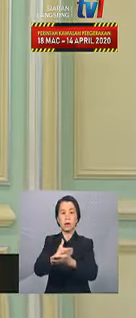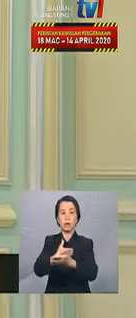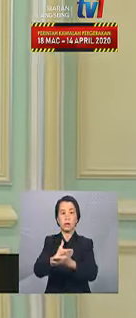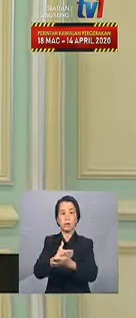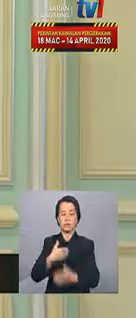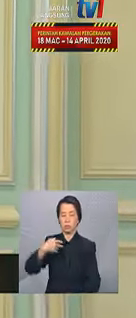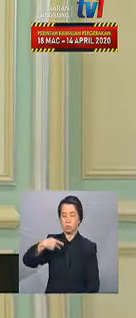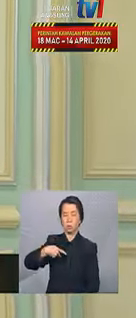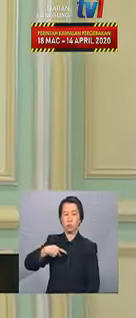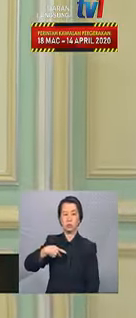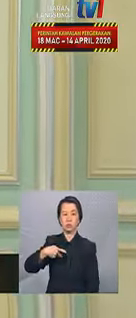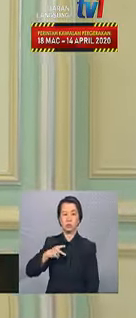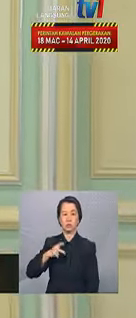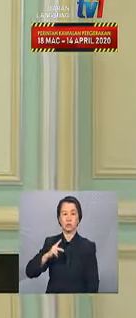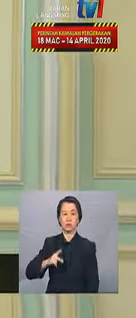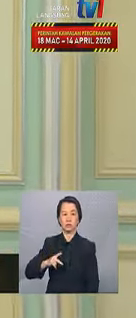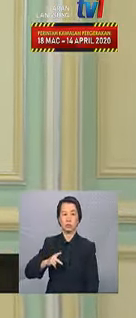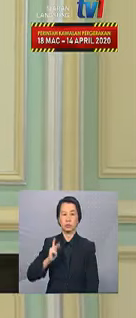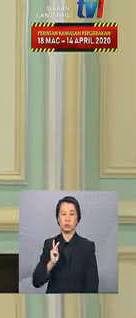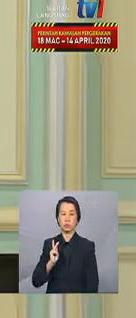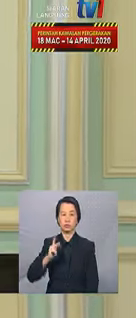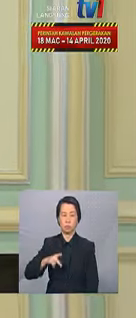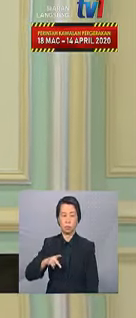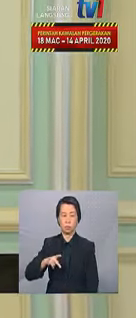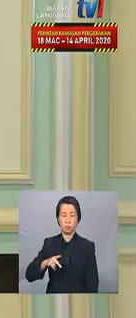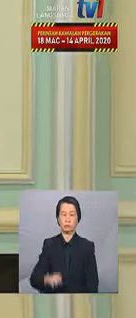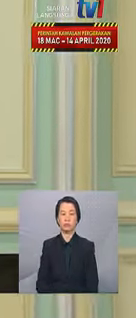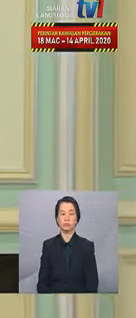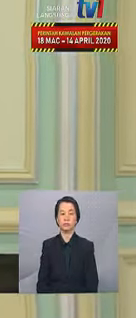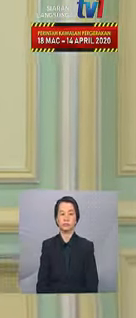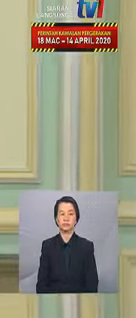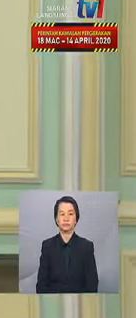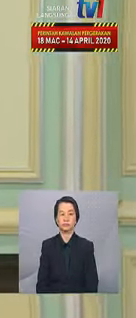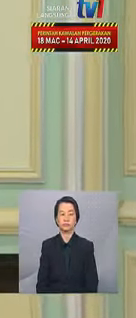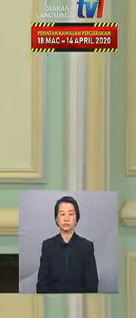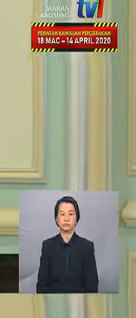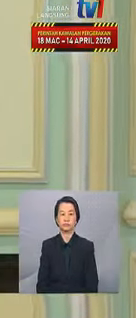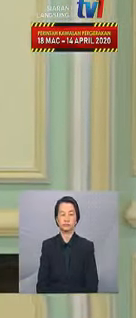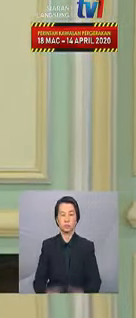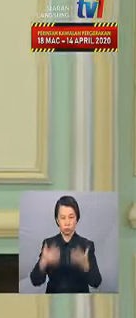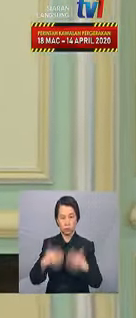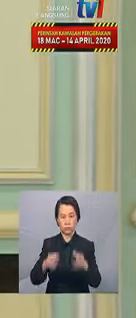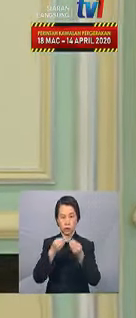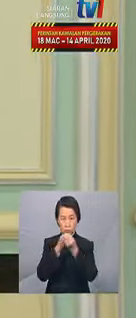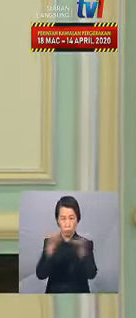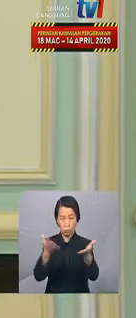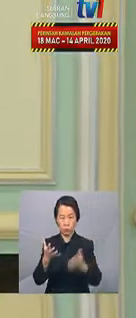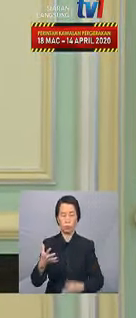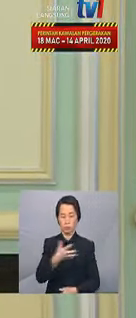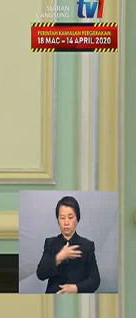Perintah Kawalan Pematuh Pergerakan yang telah pun kita umumkan, dan hari